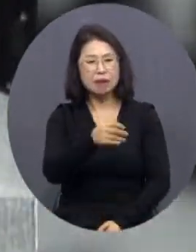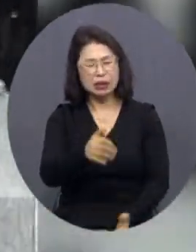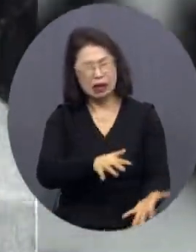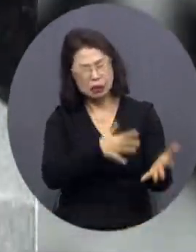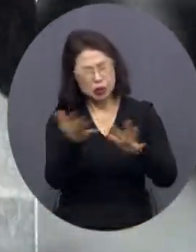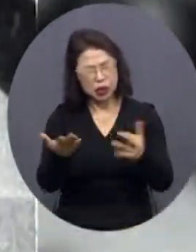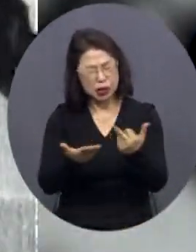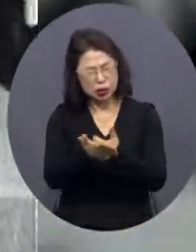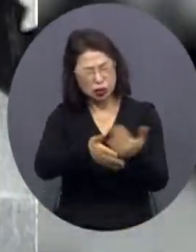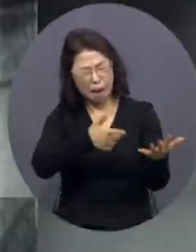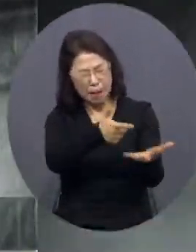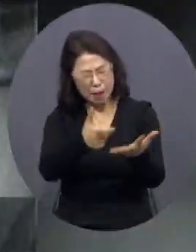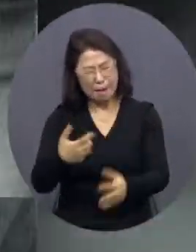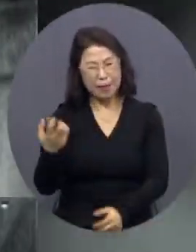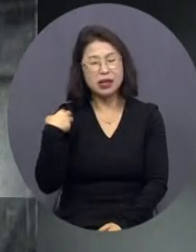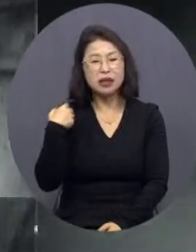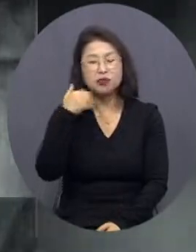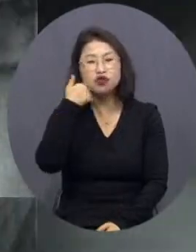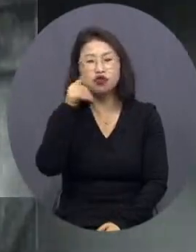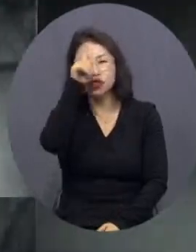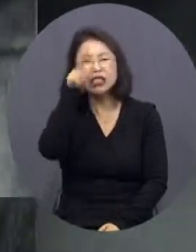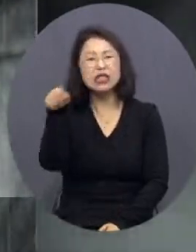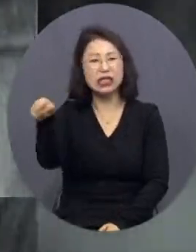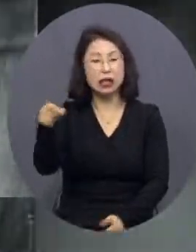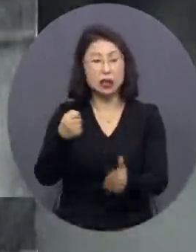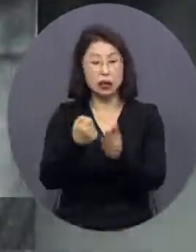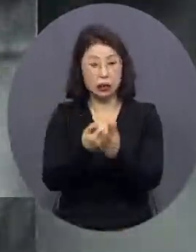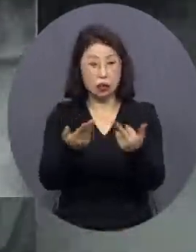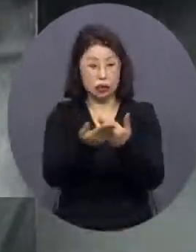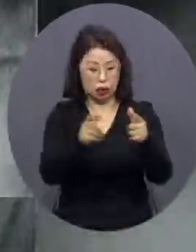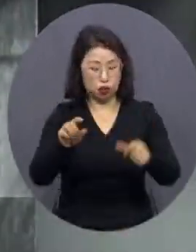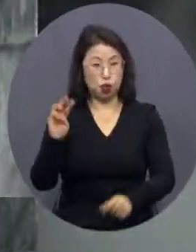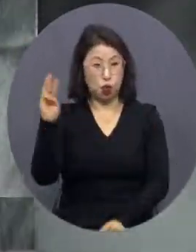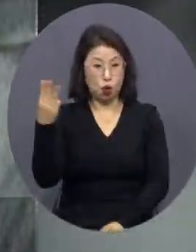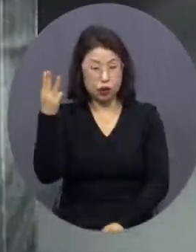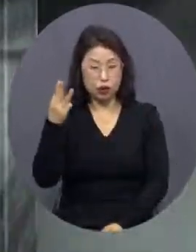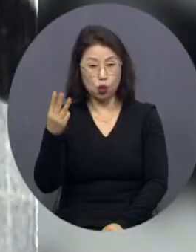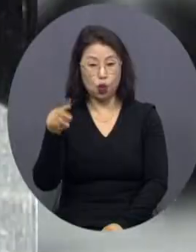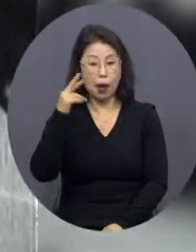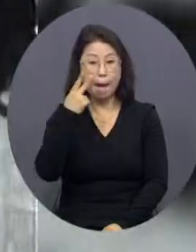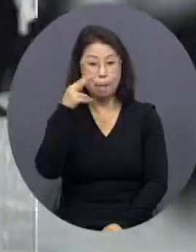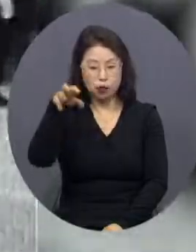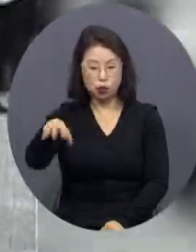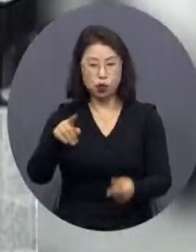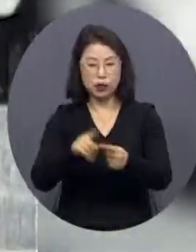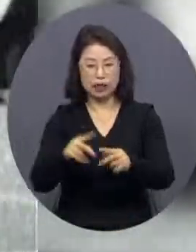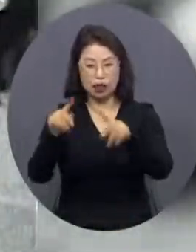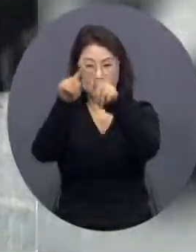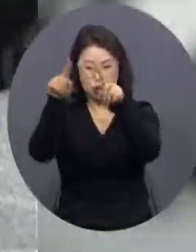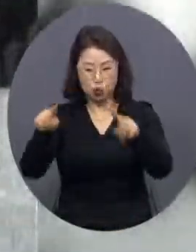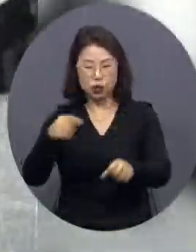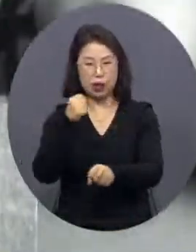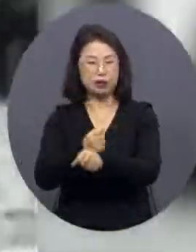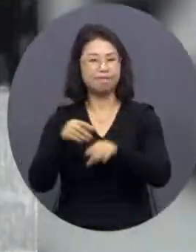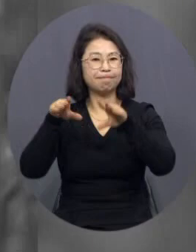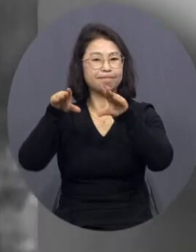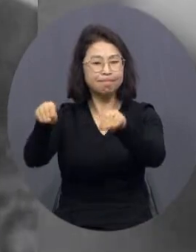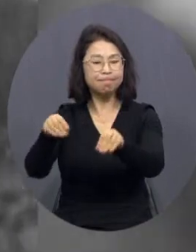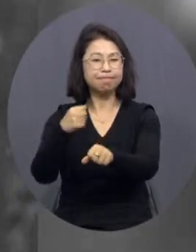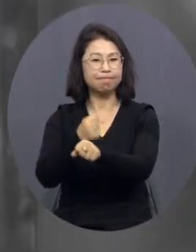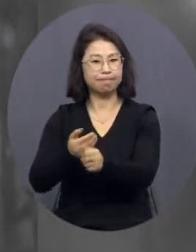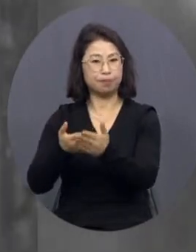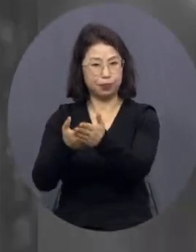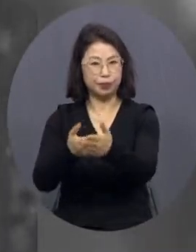희생된 제주 학살의 책임자라면 정부도 워싱턴 주미 한국 대사관 앞에 세우려는 동상 설립 시도를 중단하라고